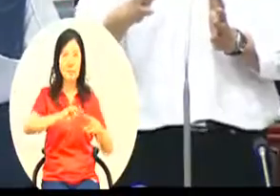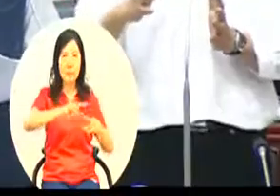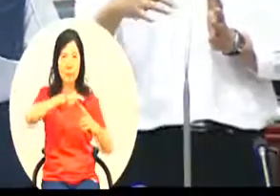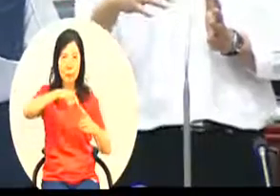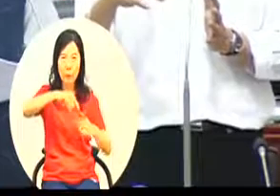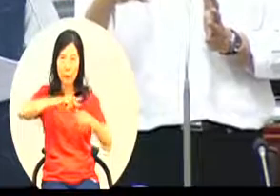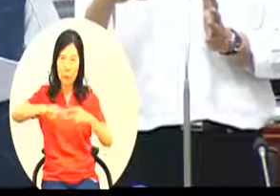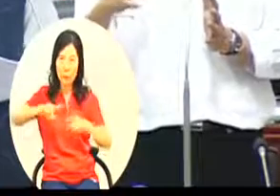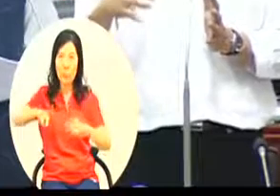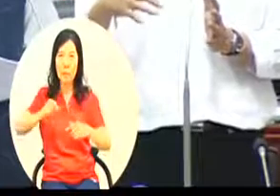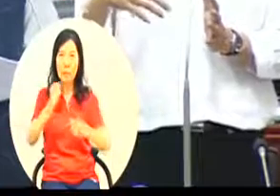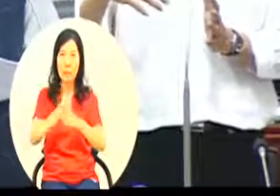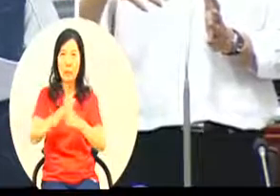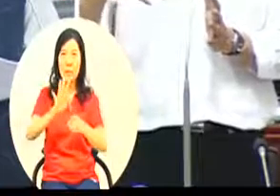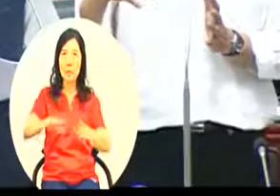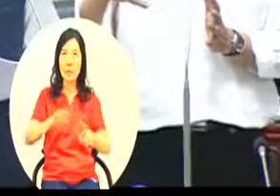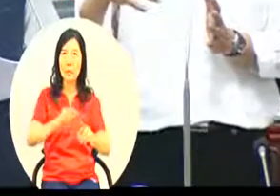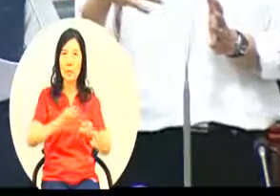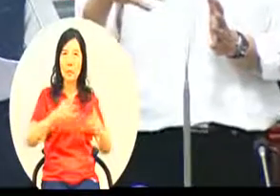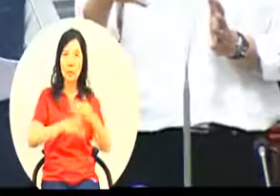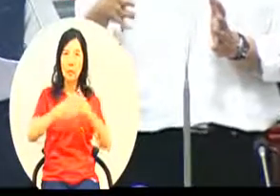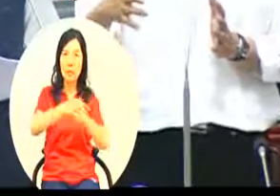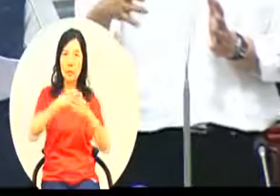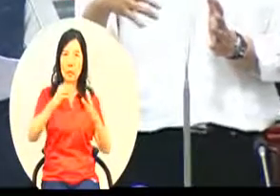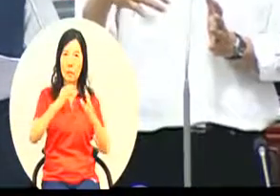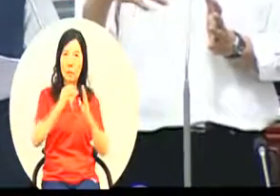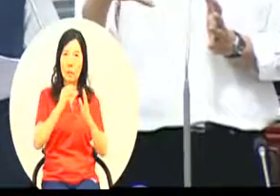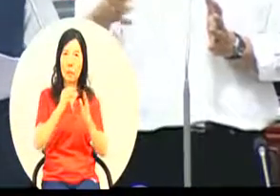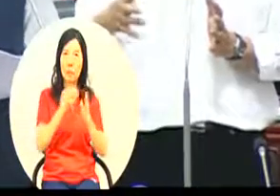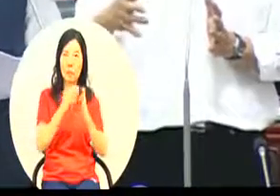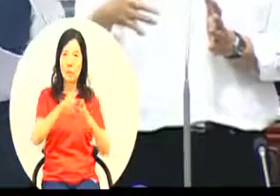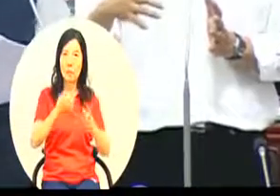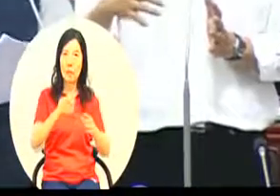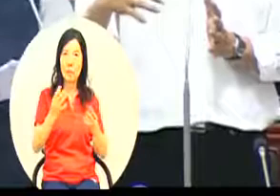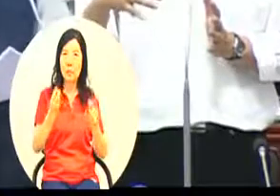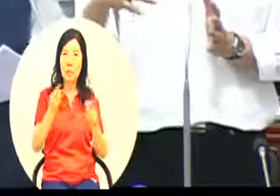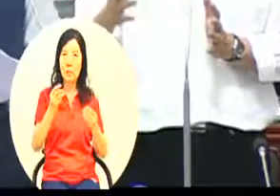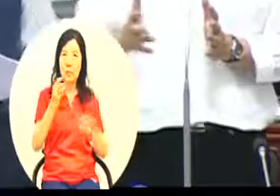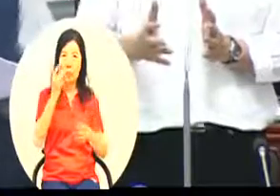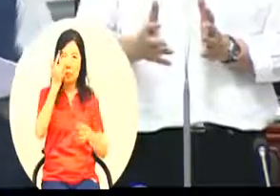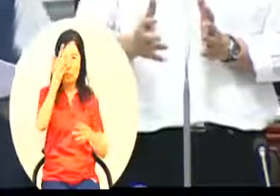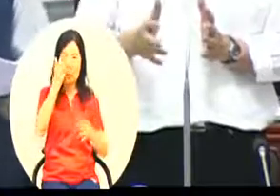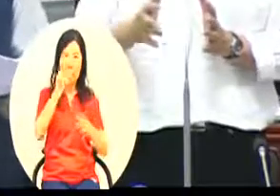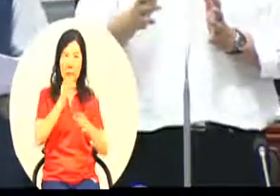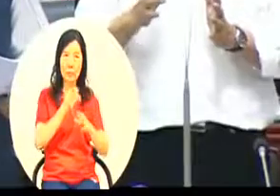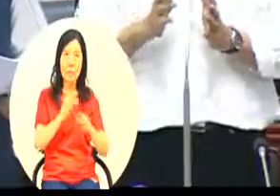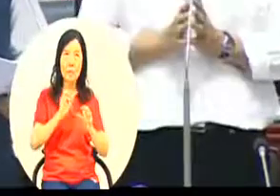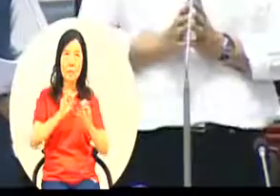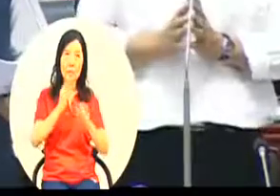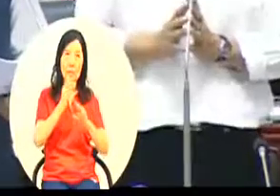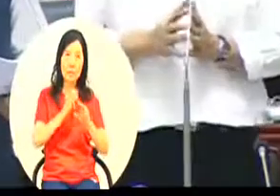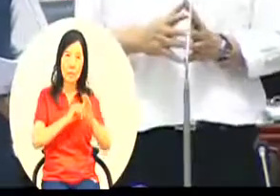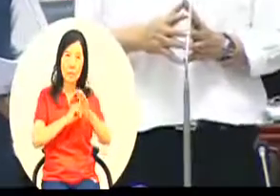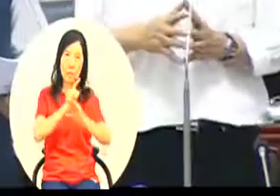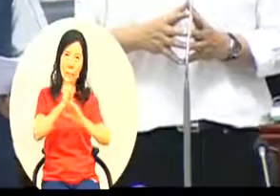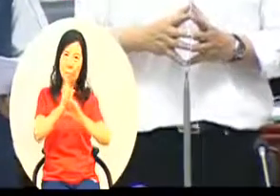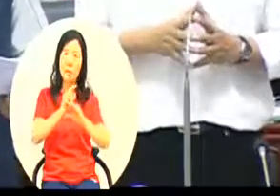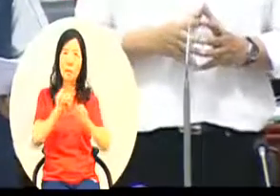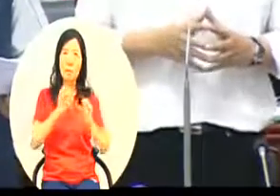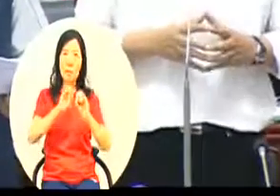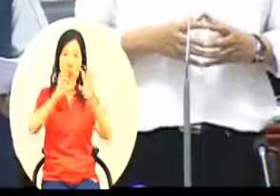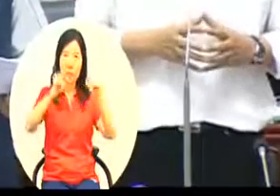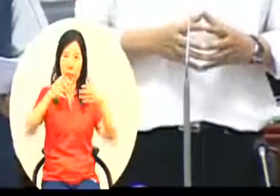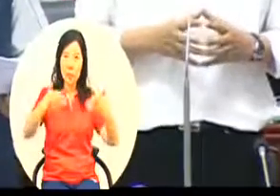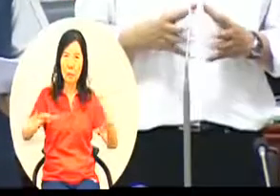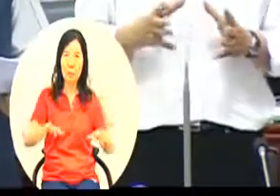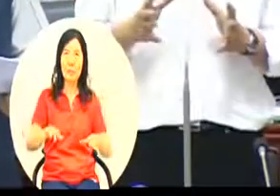交通局对于这个整个车队无障碍计程车的车队 的宣导，我们 也做得相当多啊。这个部分在为